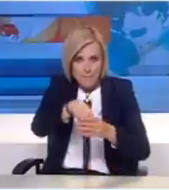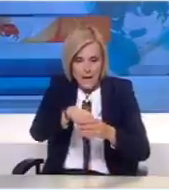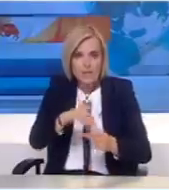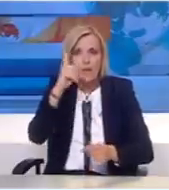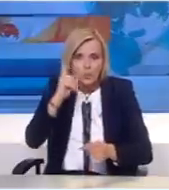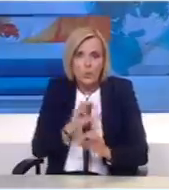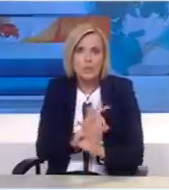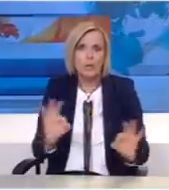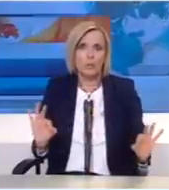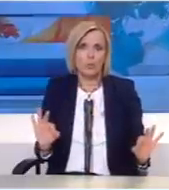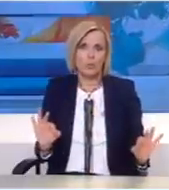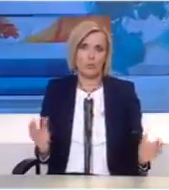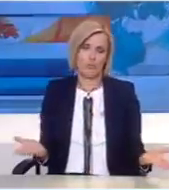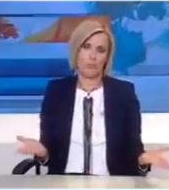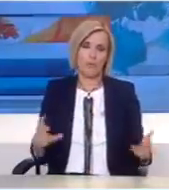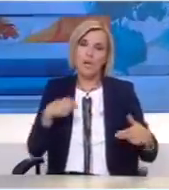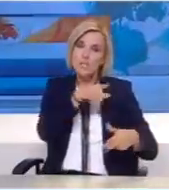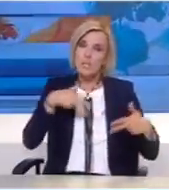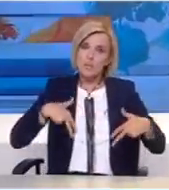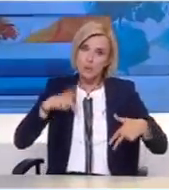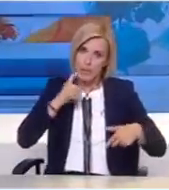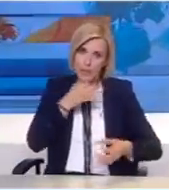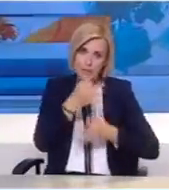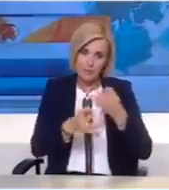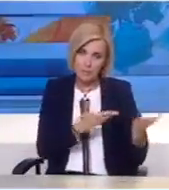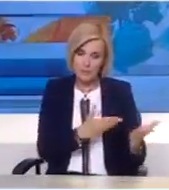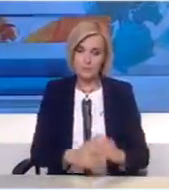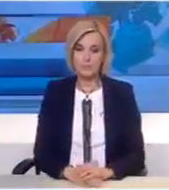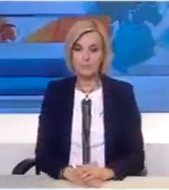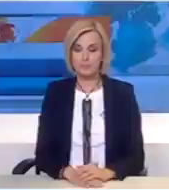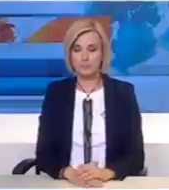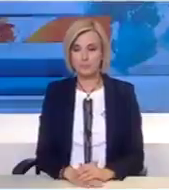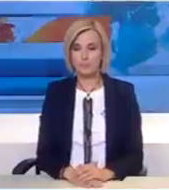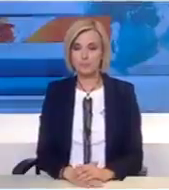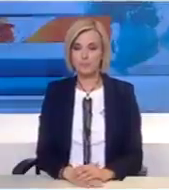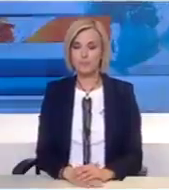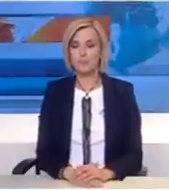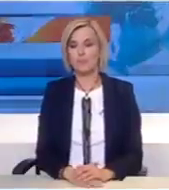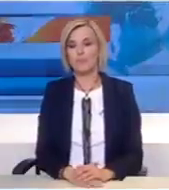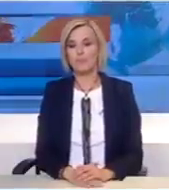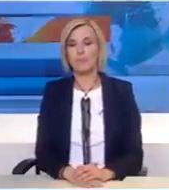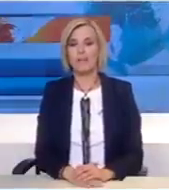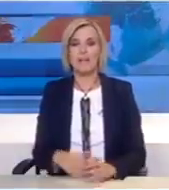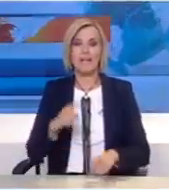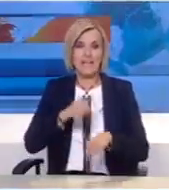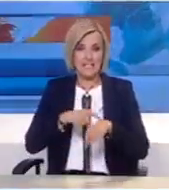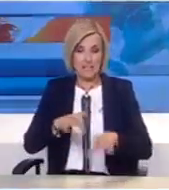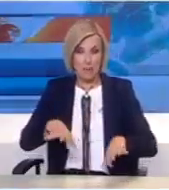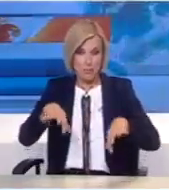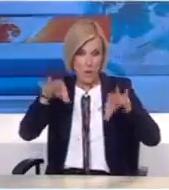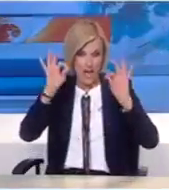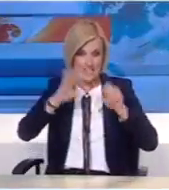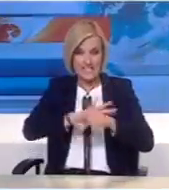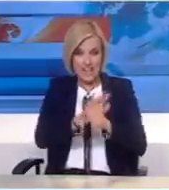υγείας να το κάνουν. Υπουργέ, δεν ξέρω αν θέλετε να προσθέσετε κάτι. Ναι, αυτό που θα ήθελα να προσθέσω είναι ότι από την αρχή της πανδημίας